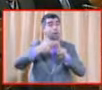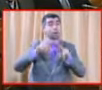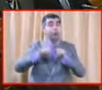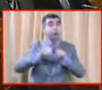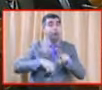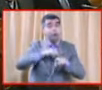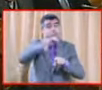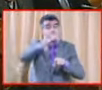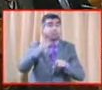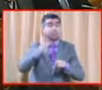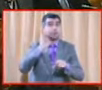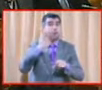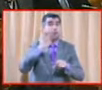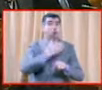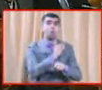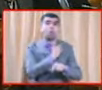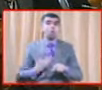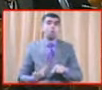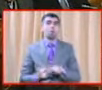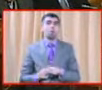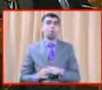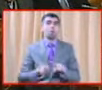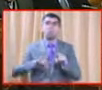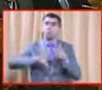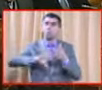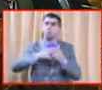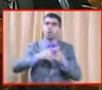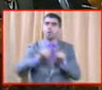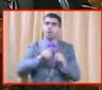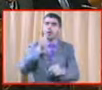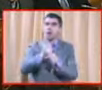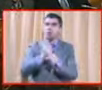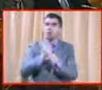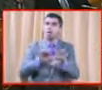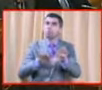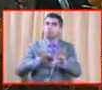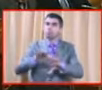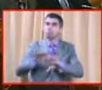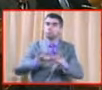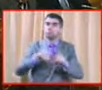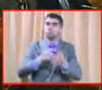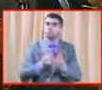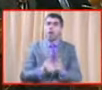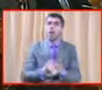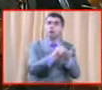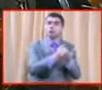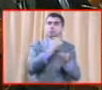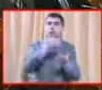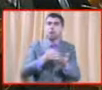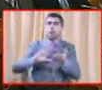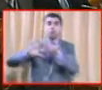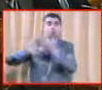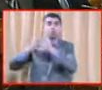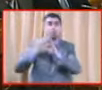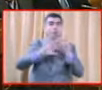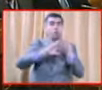الراسخ للحكومة في الدور الهام الذي يقوم به المجتمع المدني بصفة عامة والجمعيات العاملة